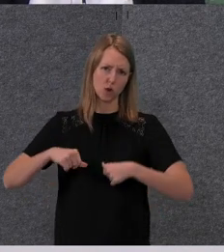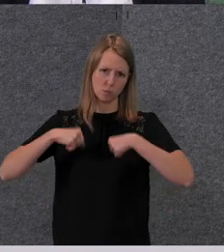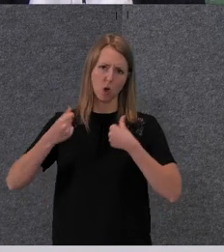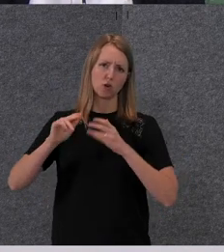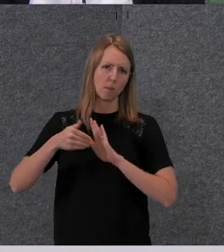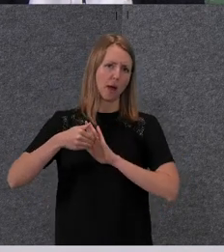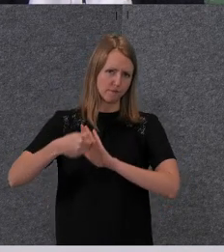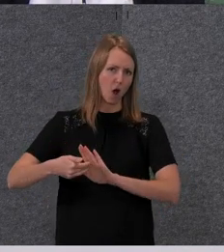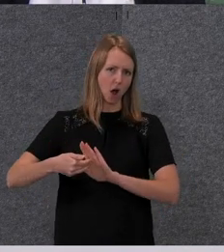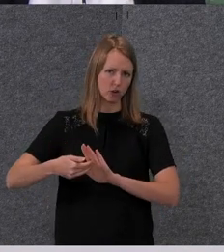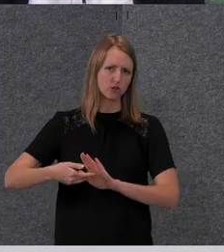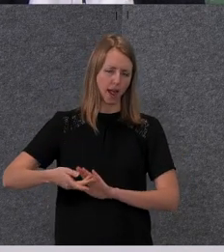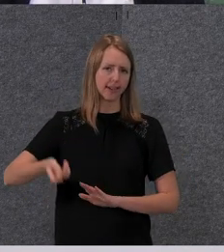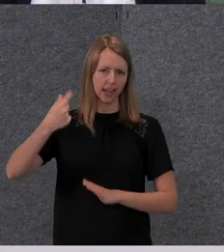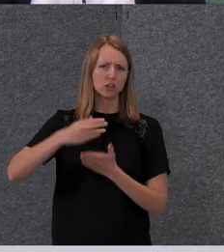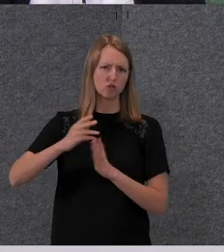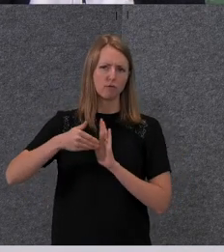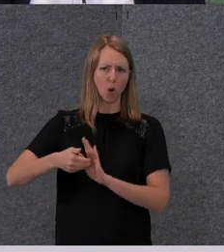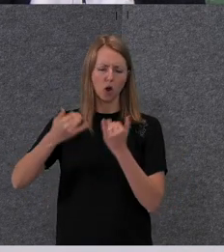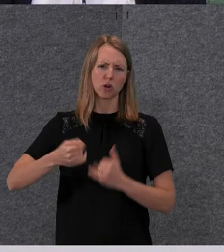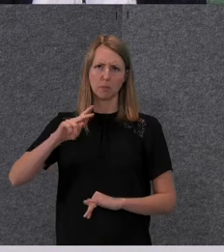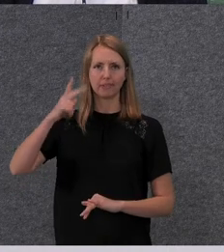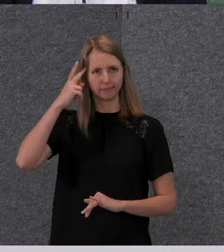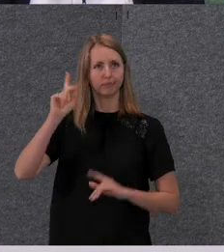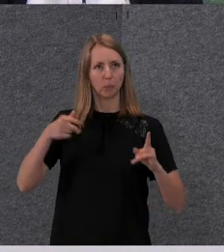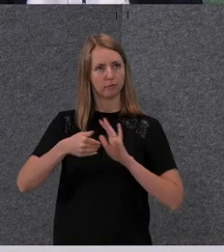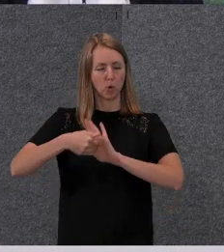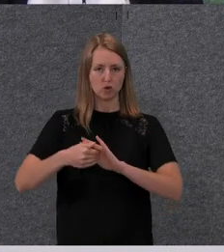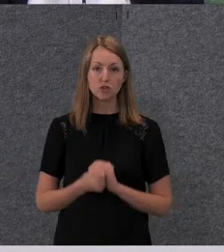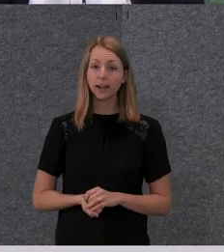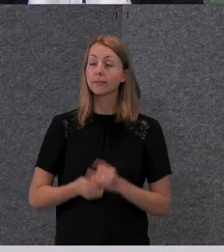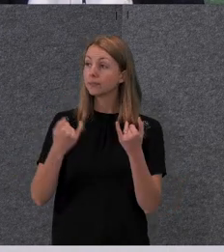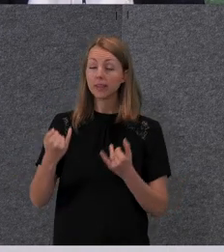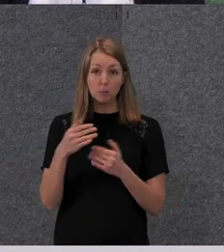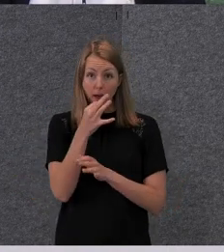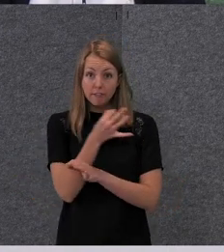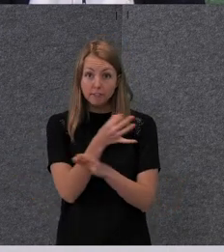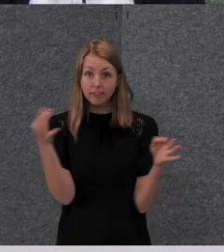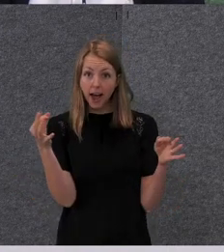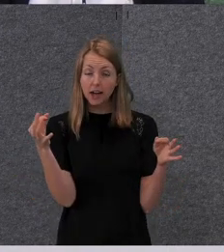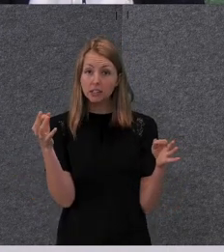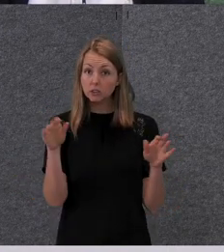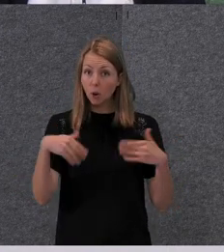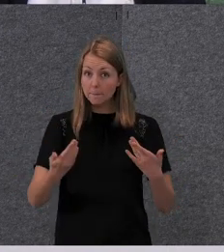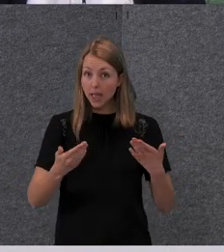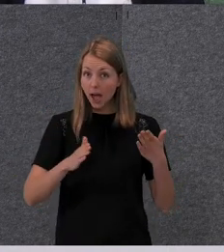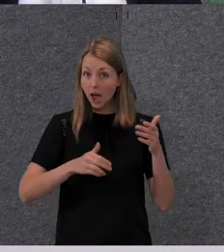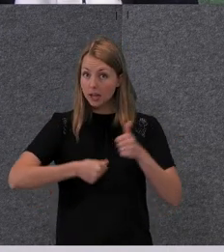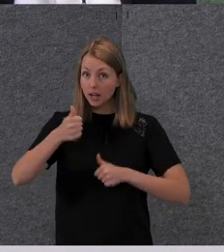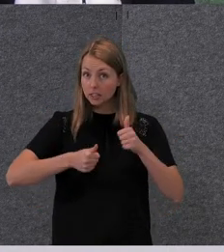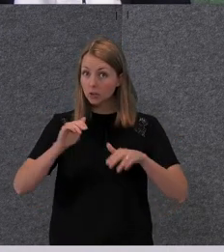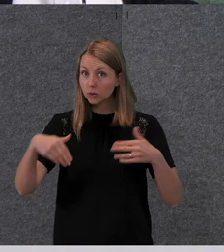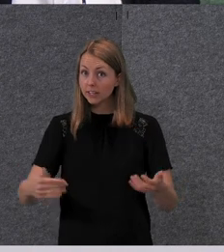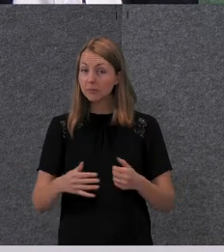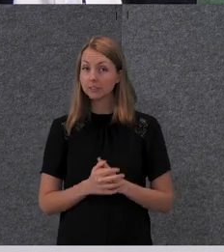mal in Erinnerung gerufen. Meine Frage wäre jetzt noch in die Versammlung hinein: Gibt es noch weitere